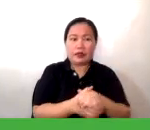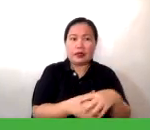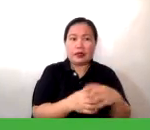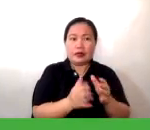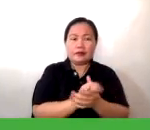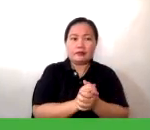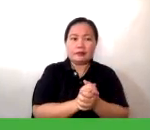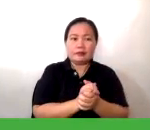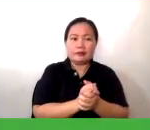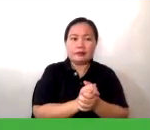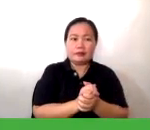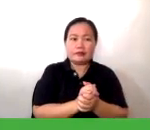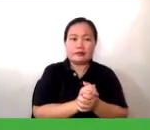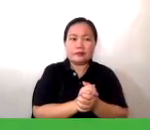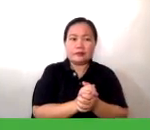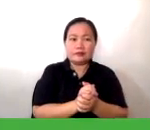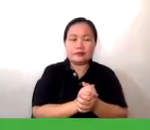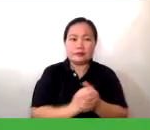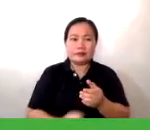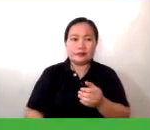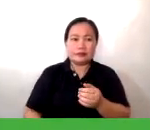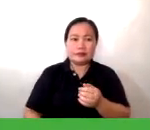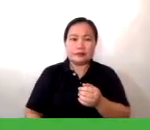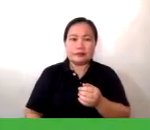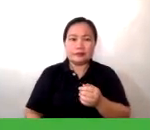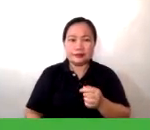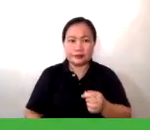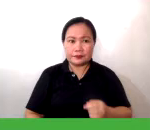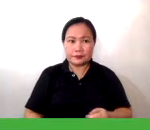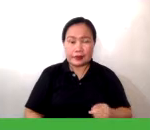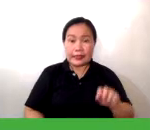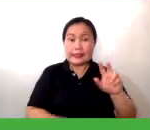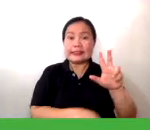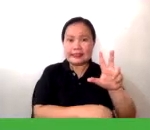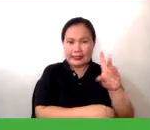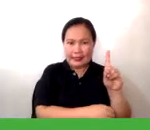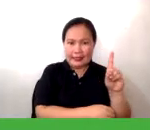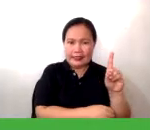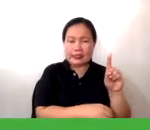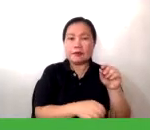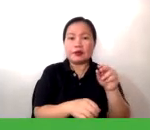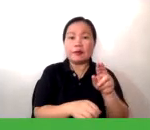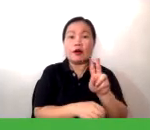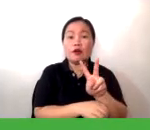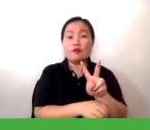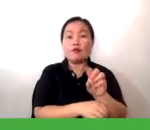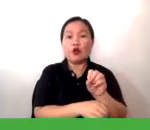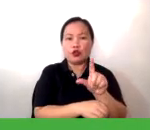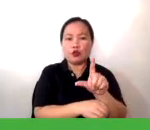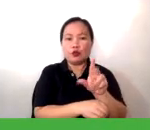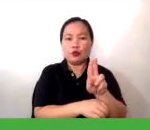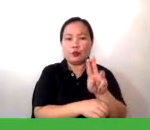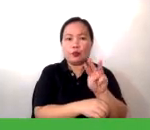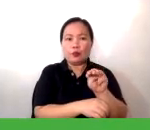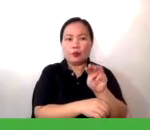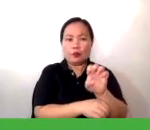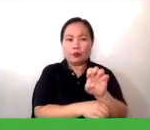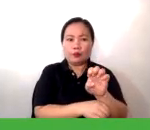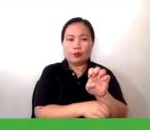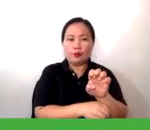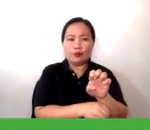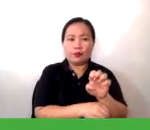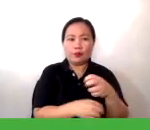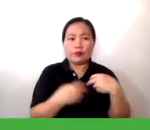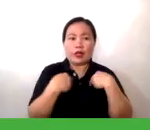ang ilalagay mo sa pool. So, ayun, ano na yun? Three-dimensional na. Meron ka ng, meron